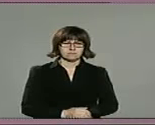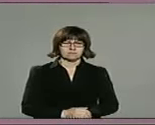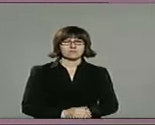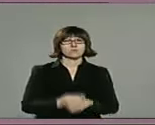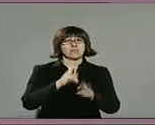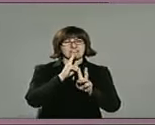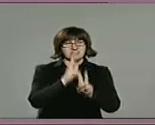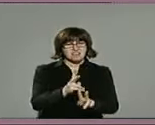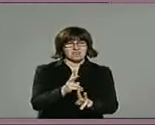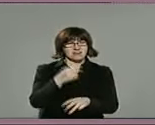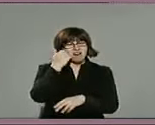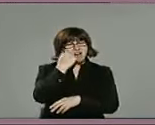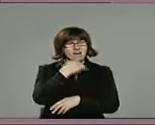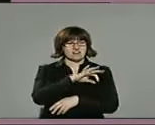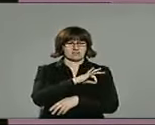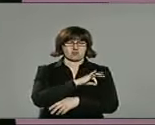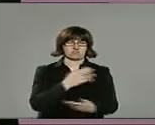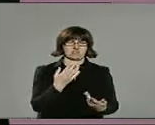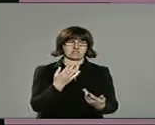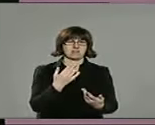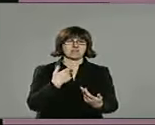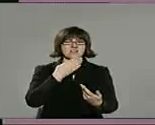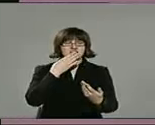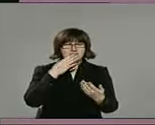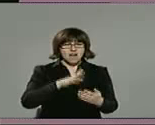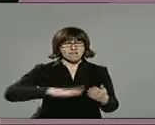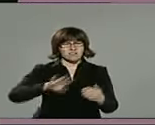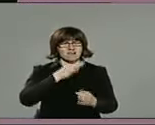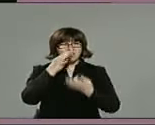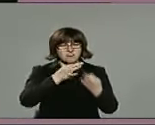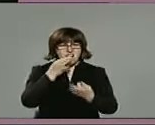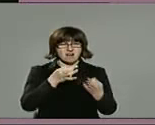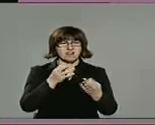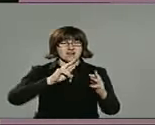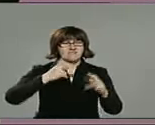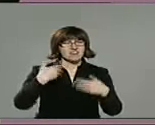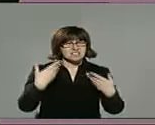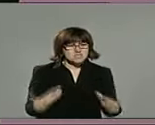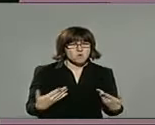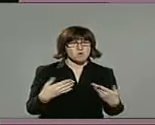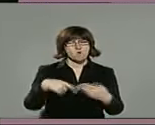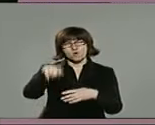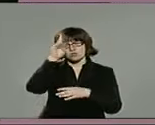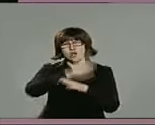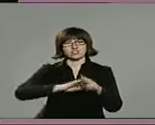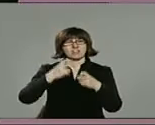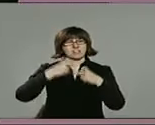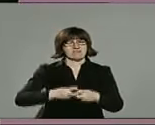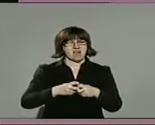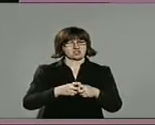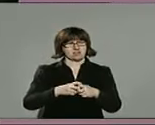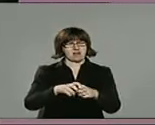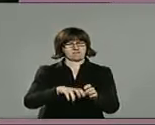Und nie wieder, liebe Genossinnen und Genossen, dürfen wir uns in dieser Frage wieder so weit von den deutschen Gewerkschaften